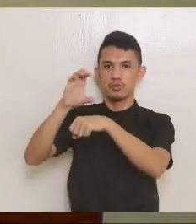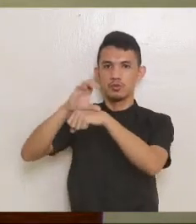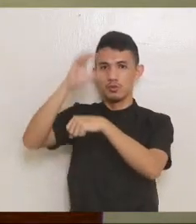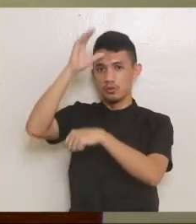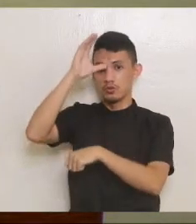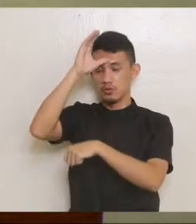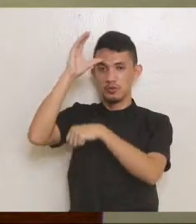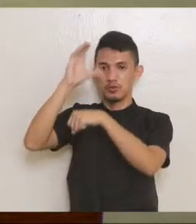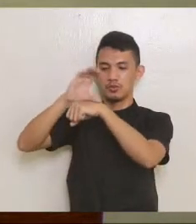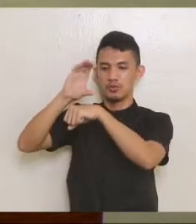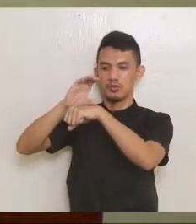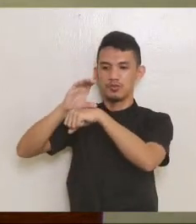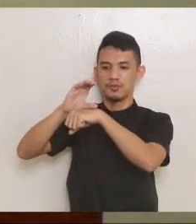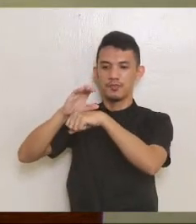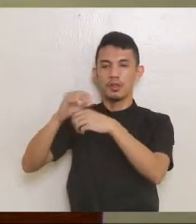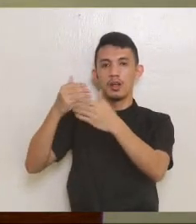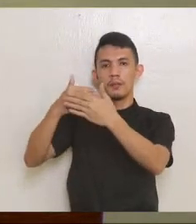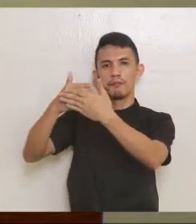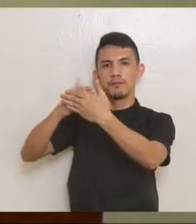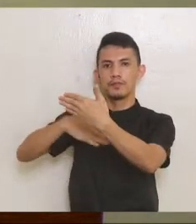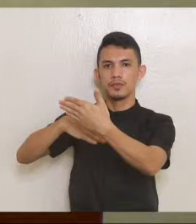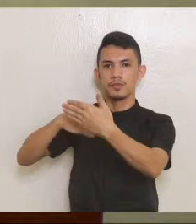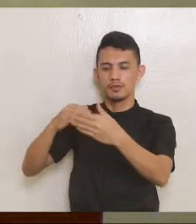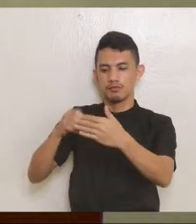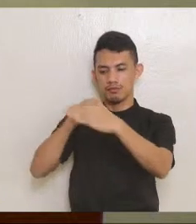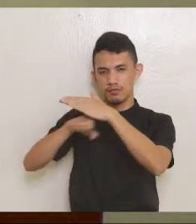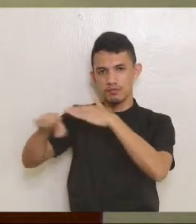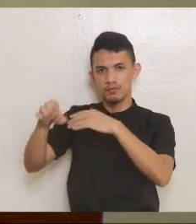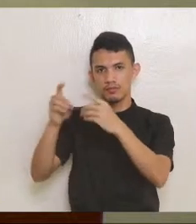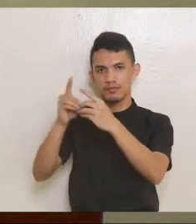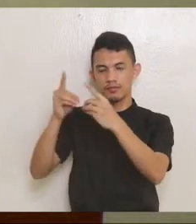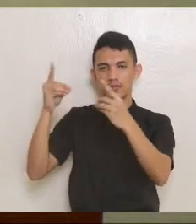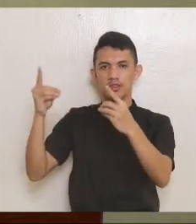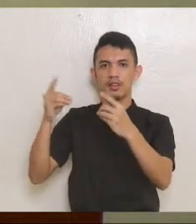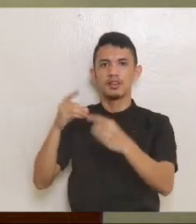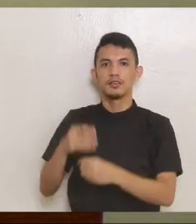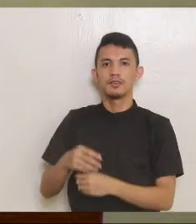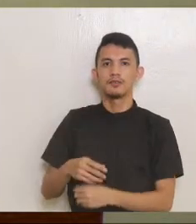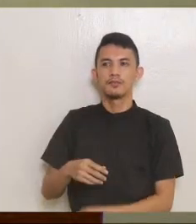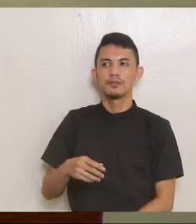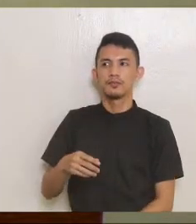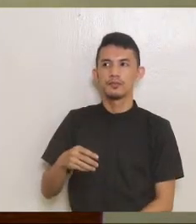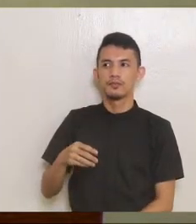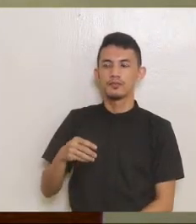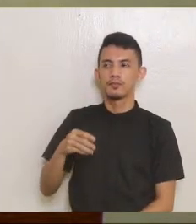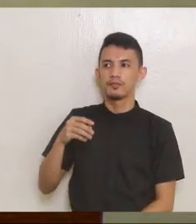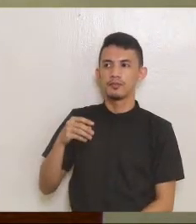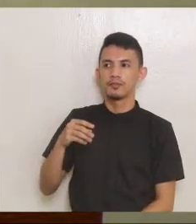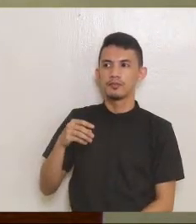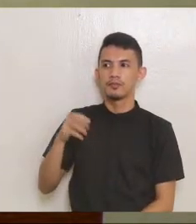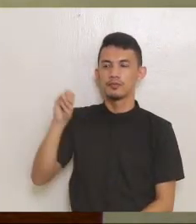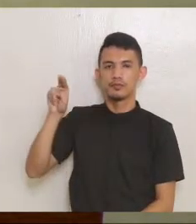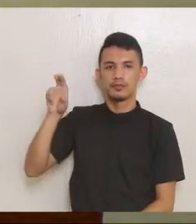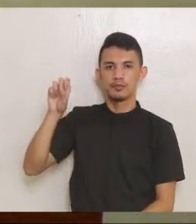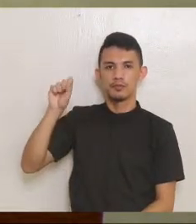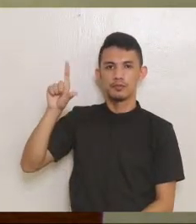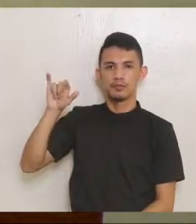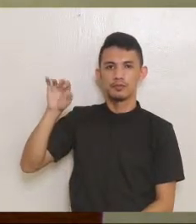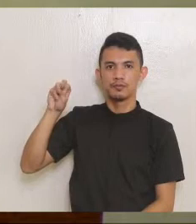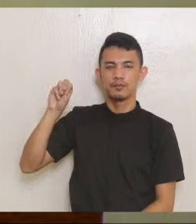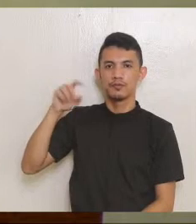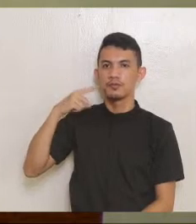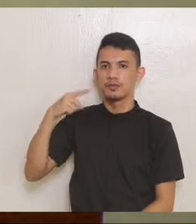Ningon pag, before sila nanulod sa pultahan, ningon ang Muslim nga, kanang, like, di na to ibilin ang itong mga